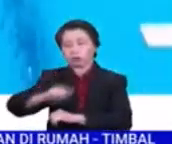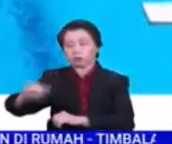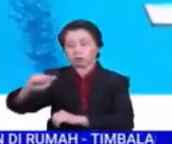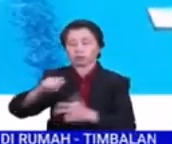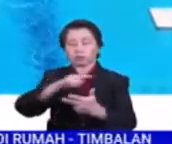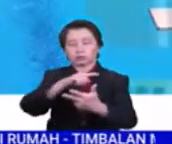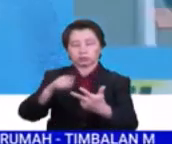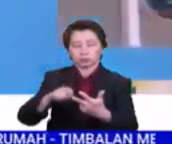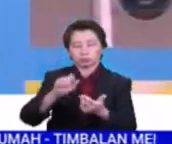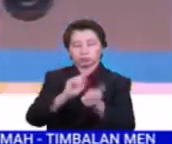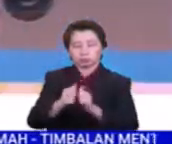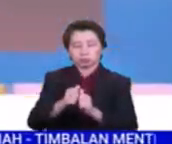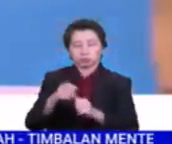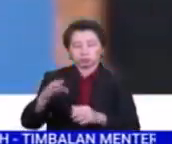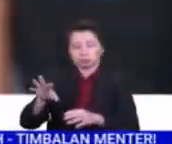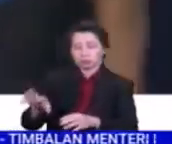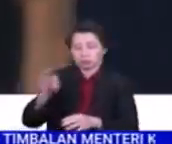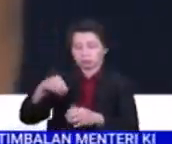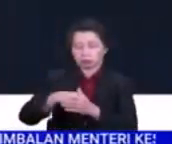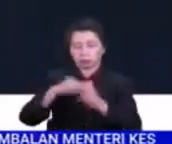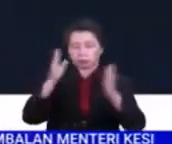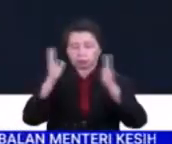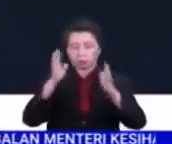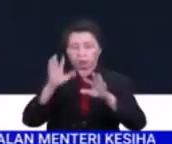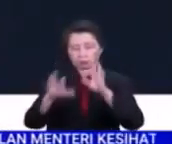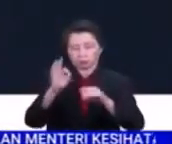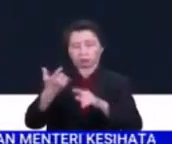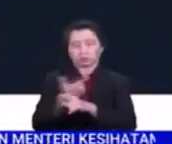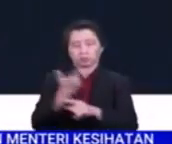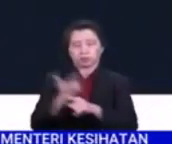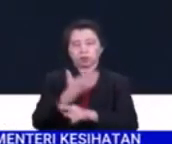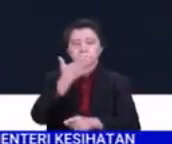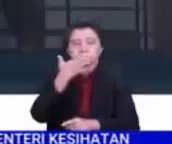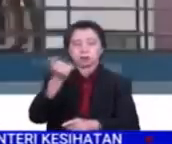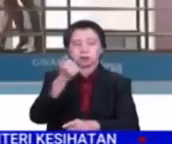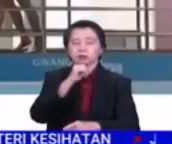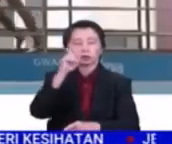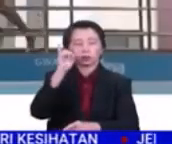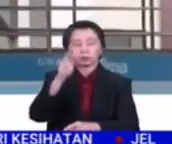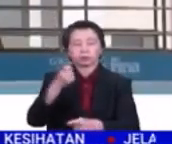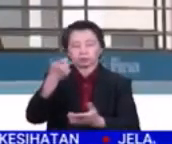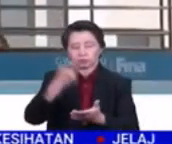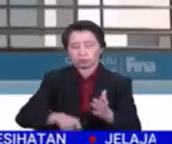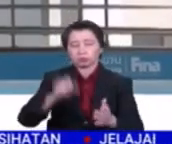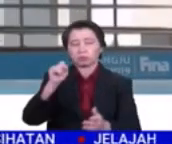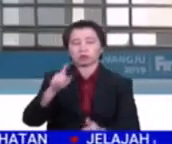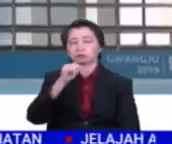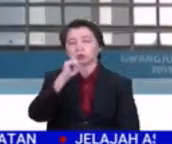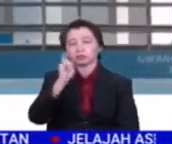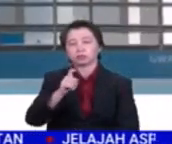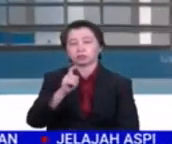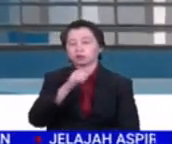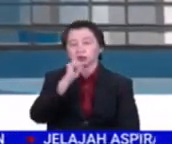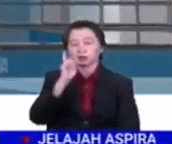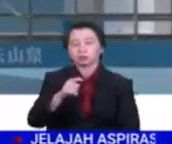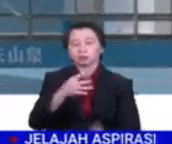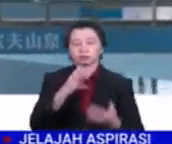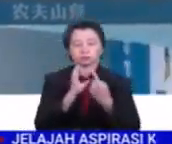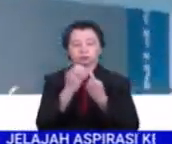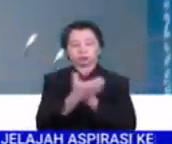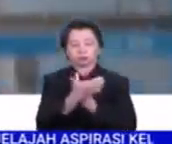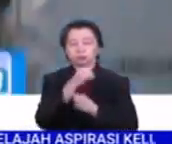latihan dan pertandingan di dalam negara juga katanya lebih praktikal kerana tidak memerlukan kos yang tinggi dan tidak perlu